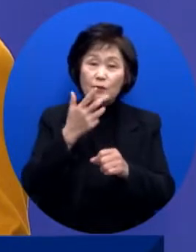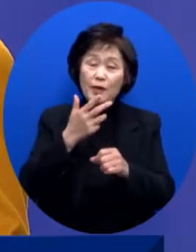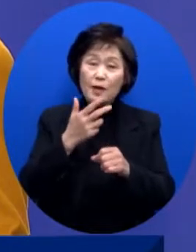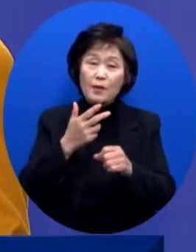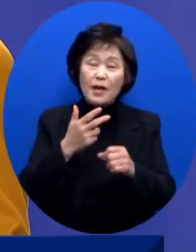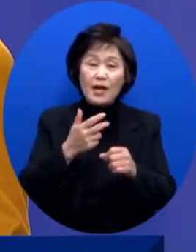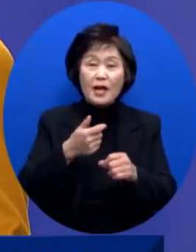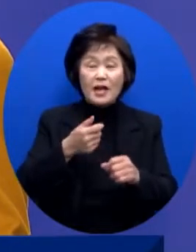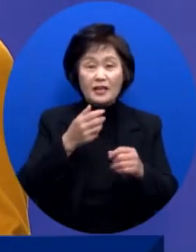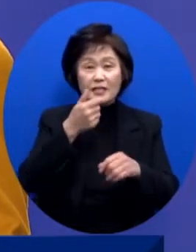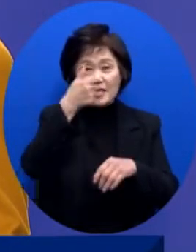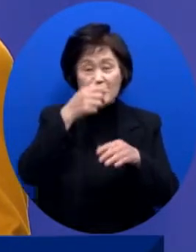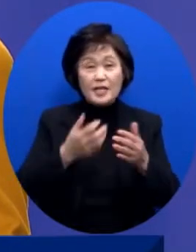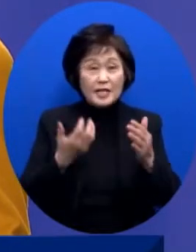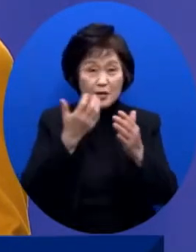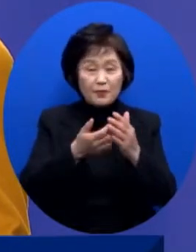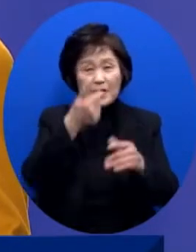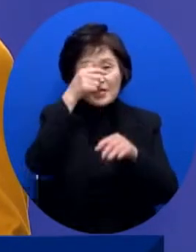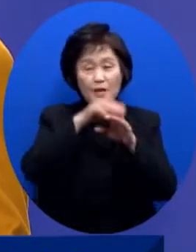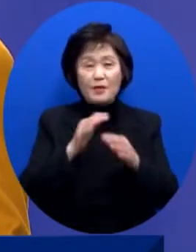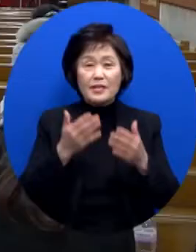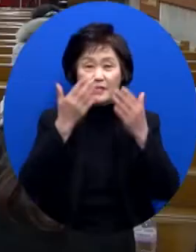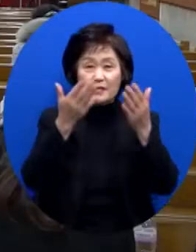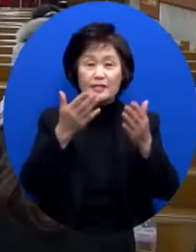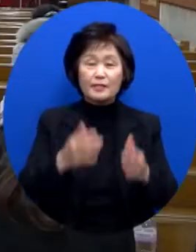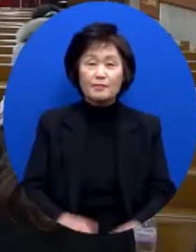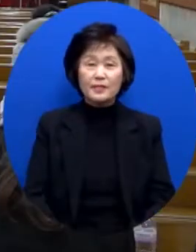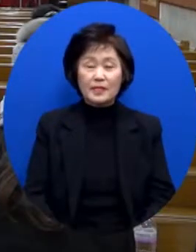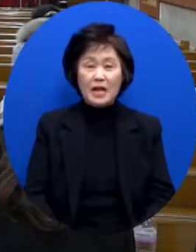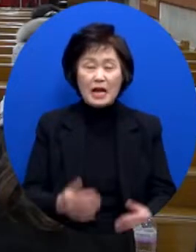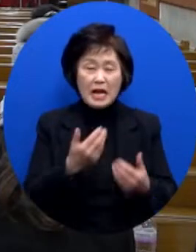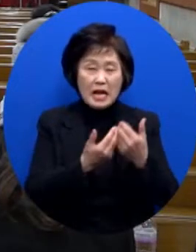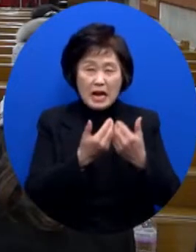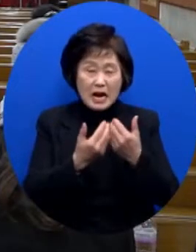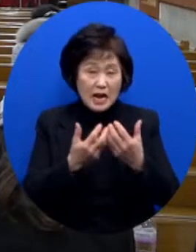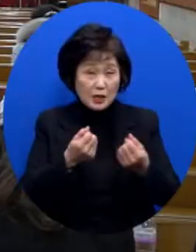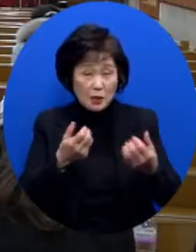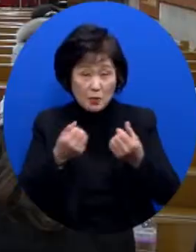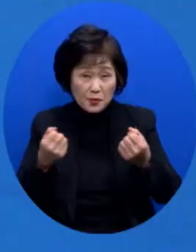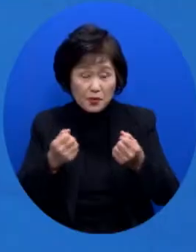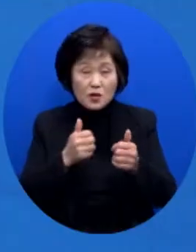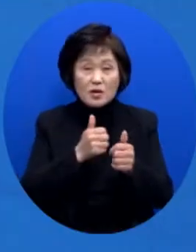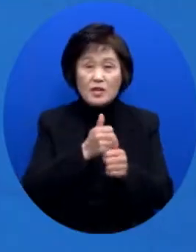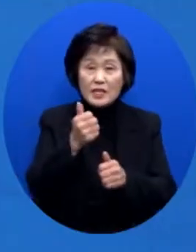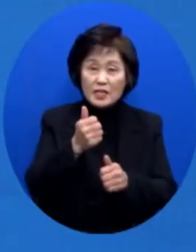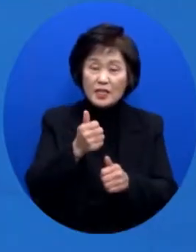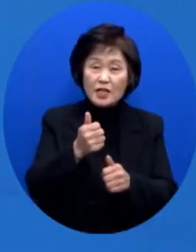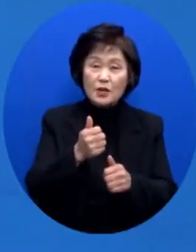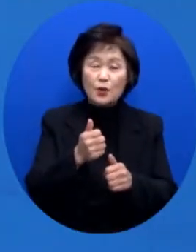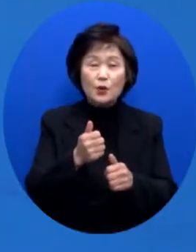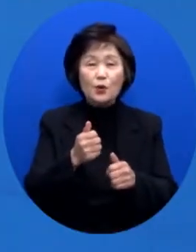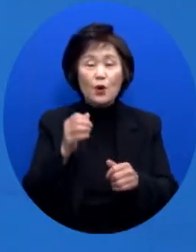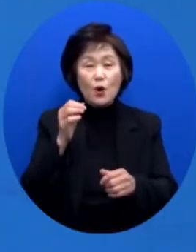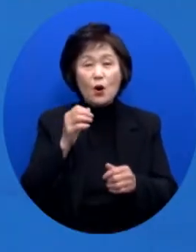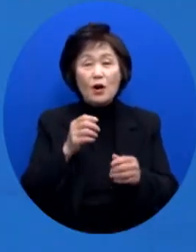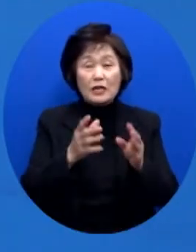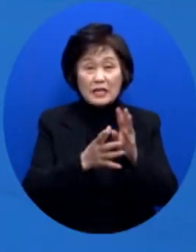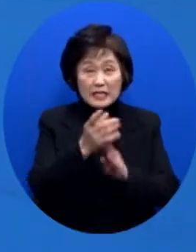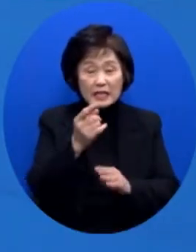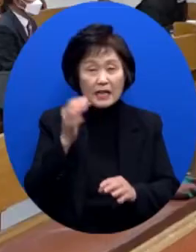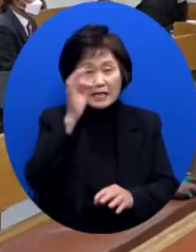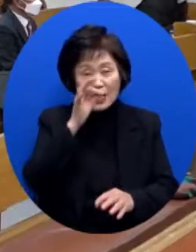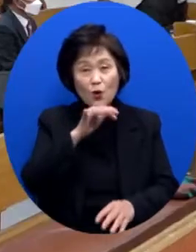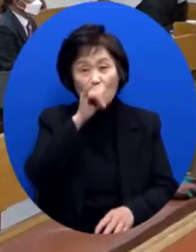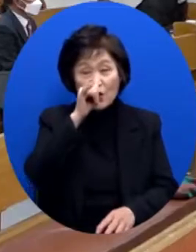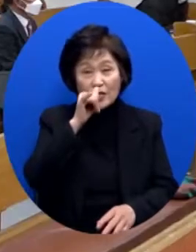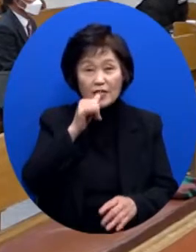드렸습니다. 윤희준 기자가 취재했습니다. 갈등과 분열을 극복하고 하나됨과 일치를 모색하고 있는 한국교회. 이러한